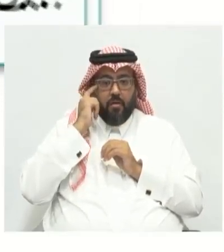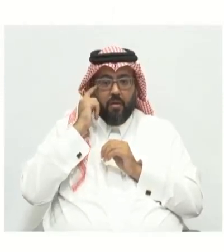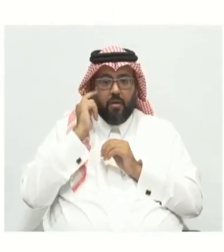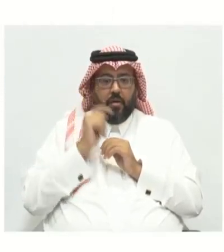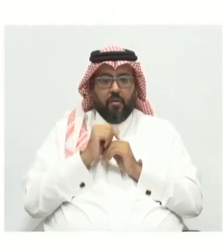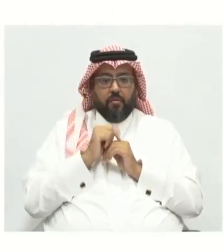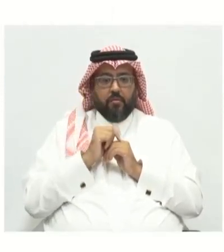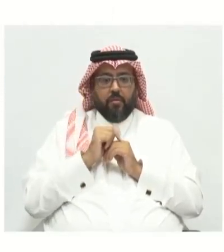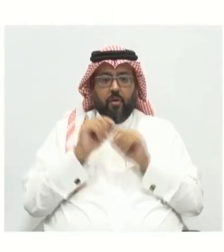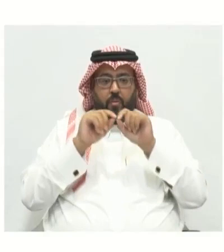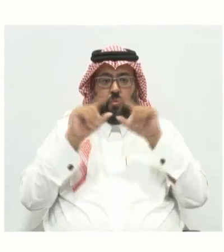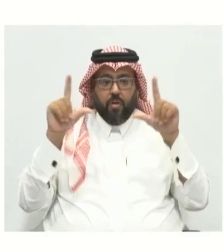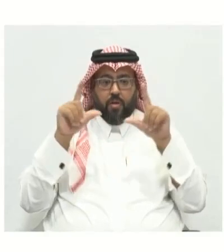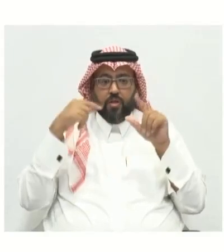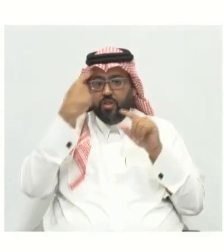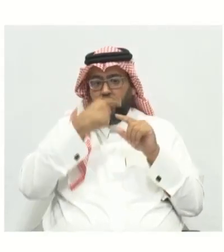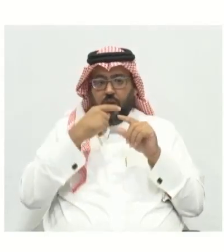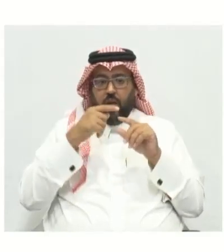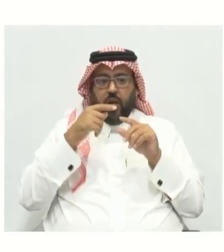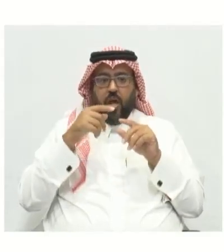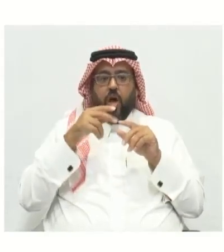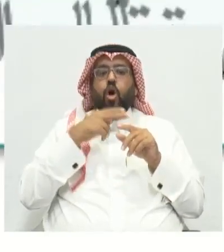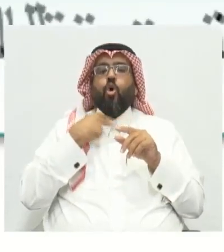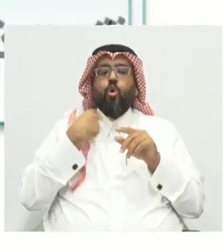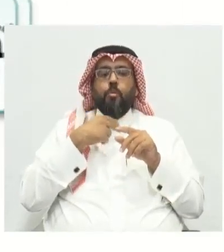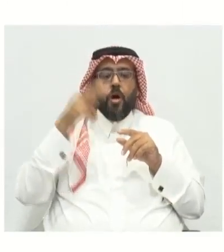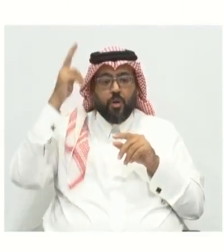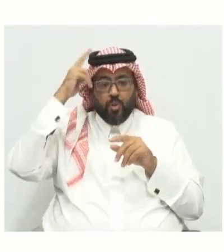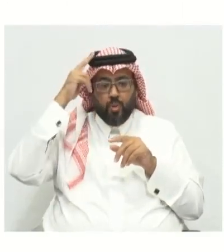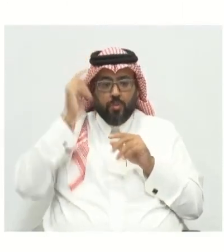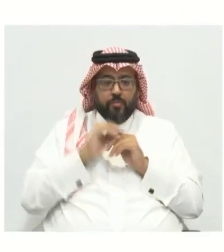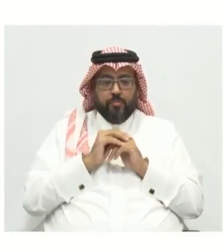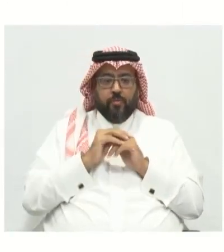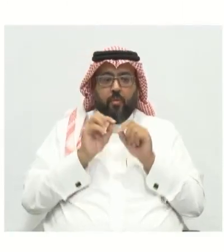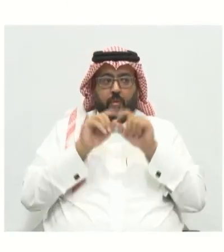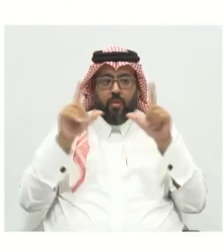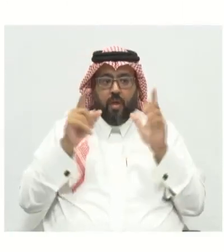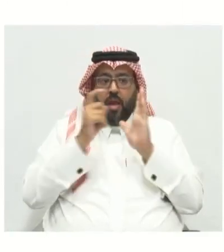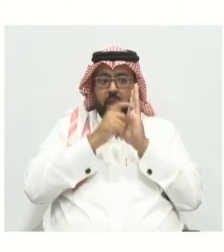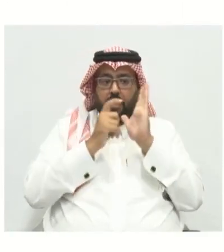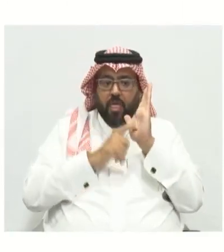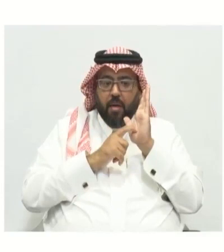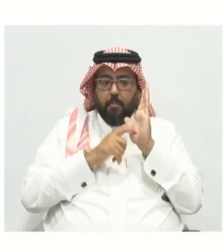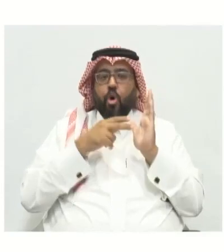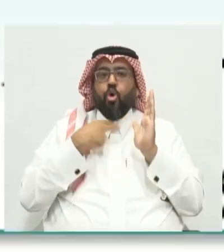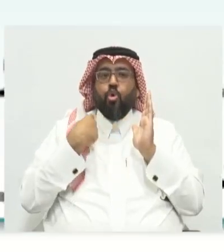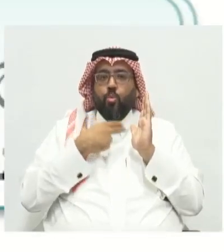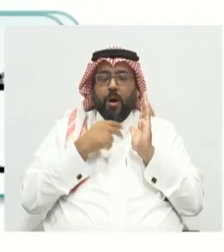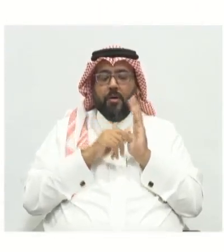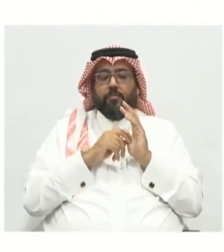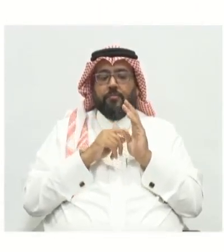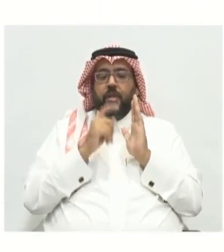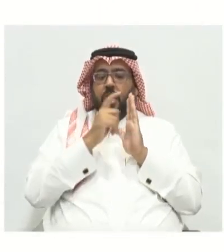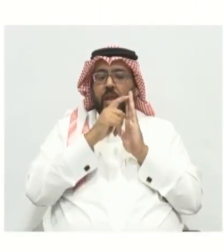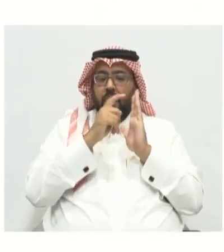ان تبين شكل الدوله في المملكه العربيه السعوديه وايضا تبين نظام الحكم في المملكه العربيه السعوديه